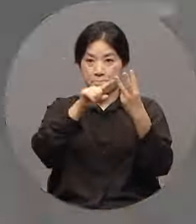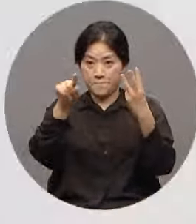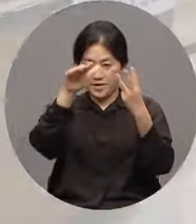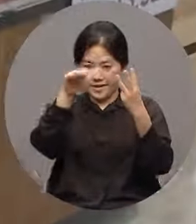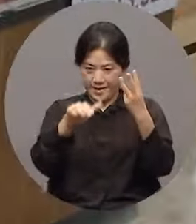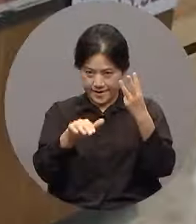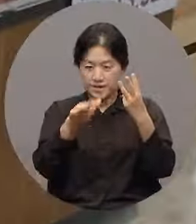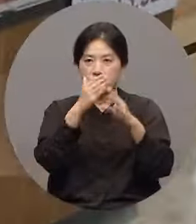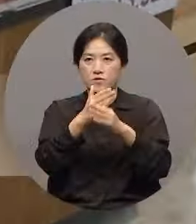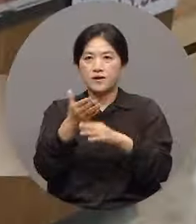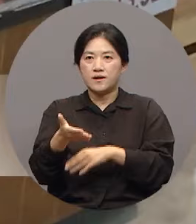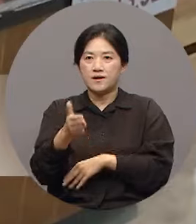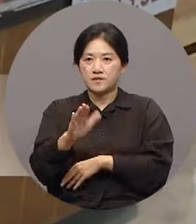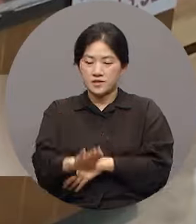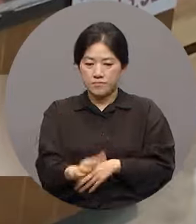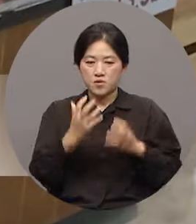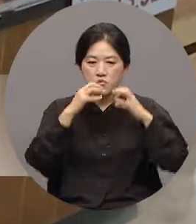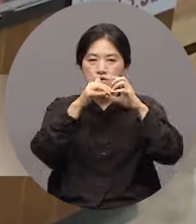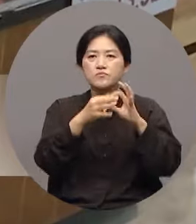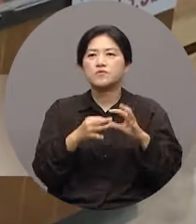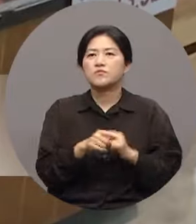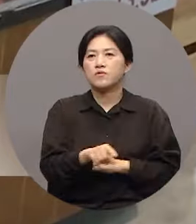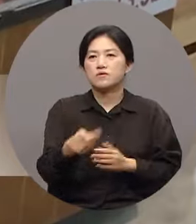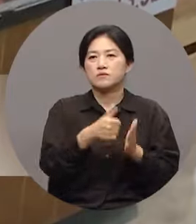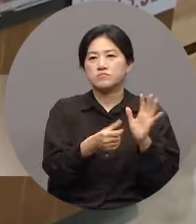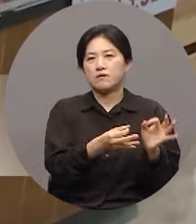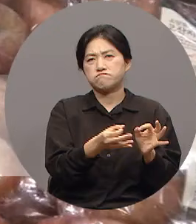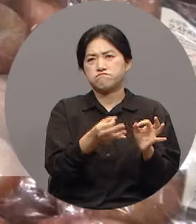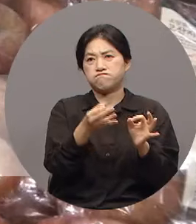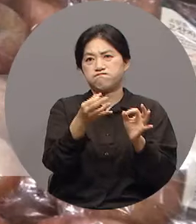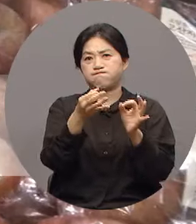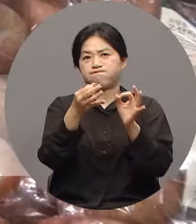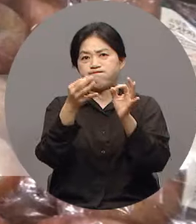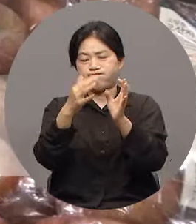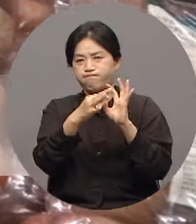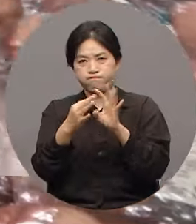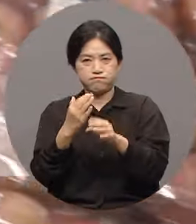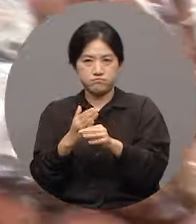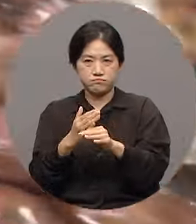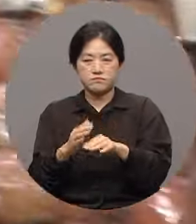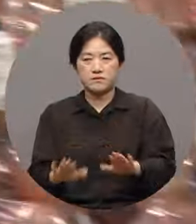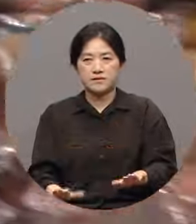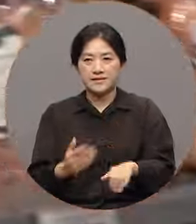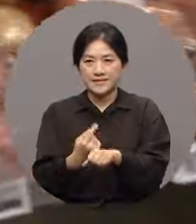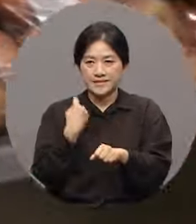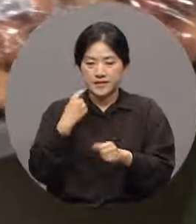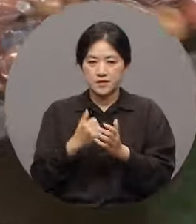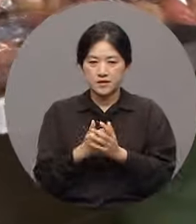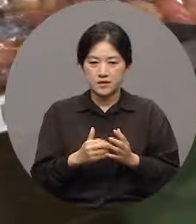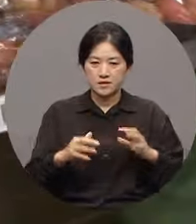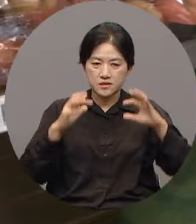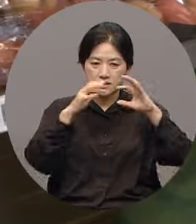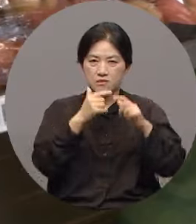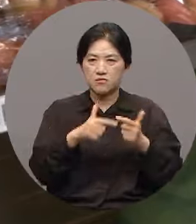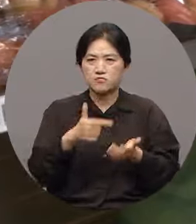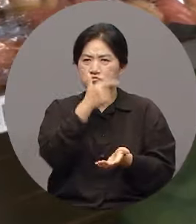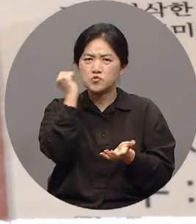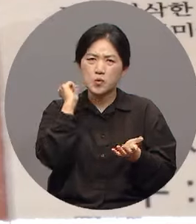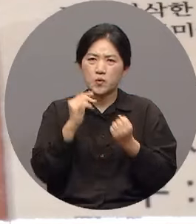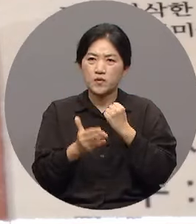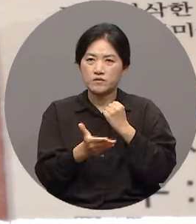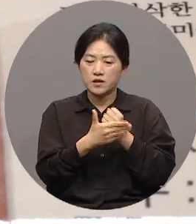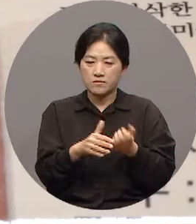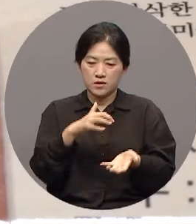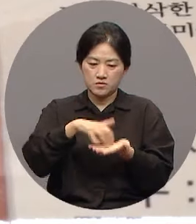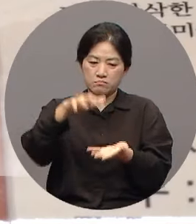이어갔습니다. 다만 농산물 가격을 중심으로 물가 상승 압력은 계속됐습니다. 지난해 작황 부진을 따른 공급 감소가